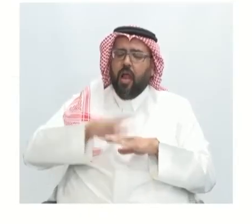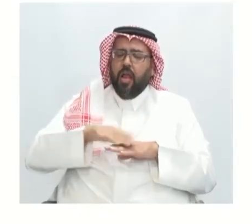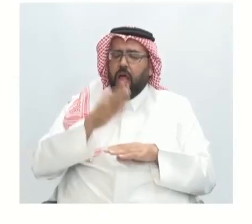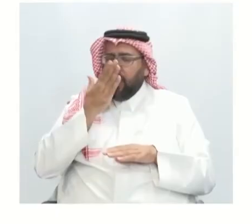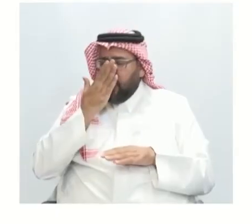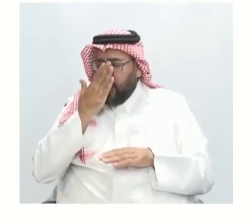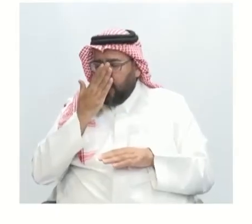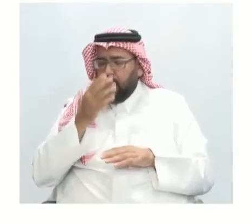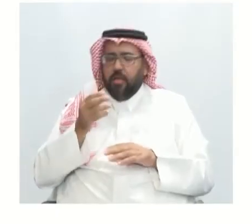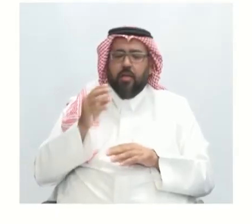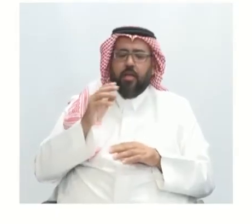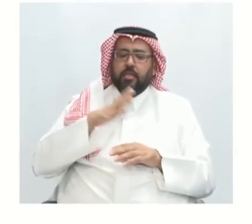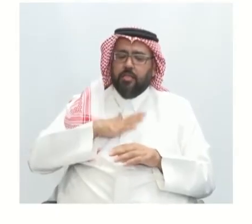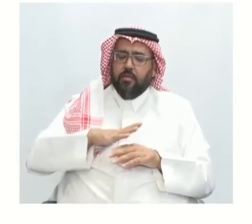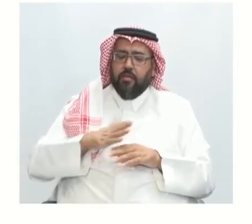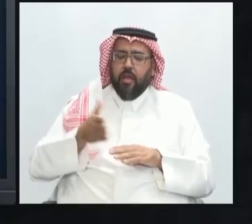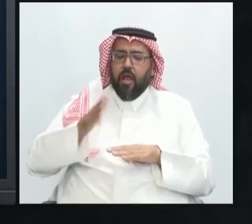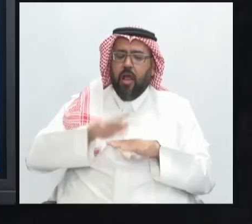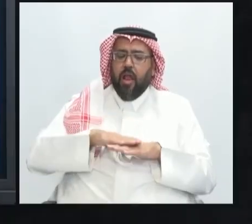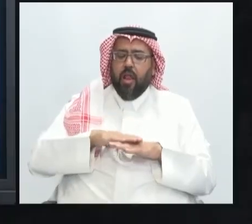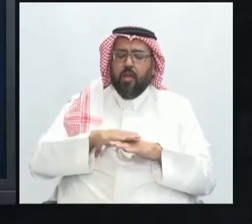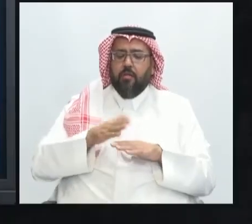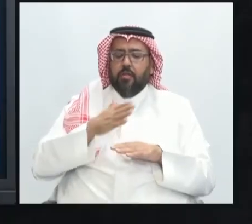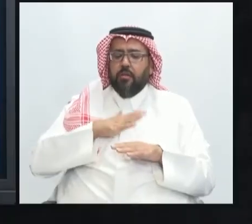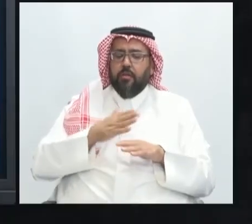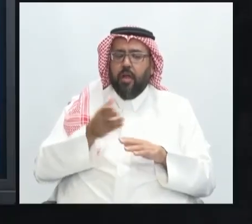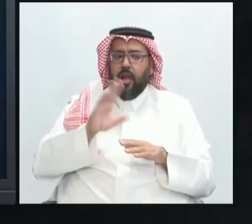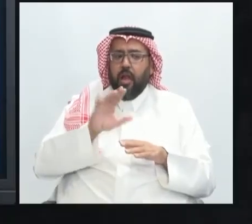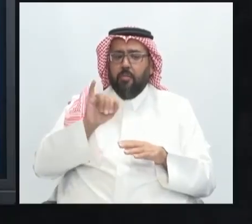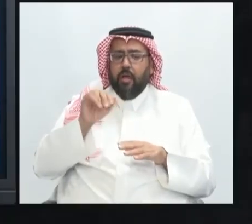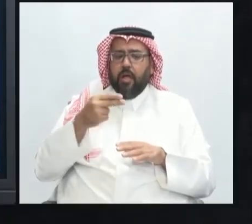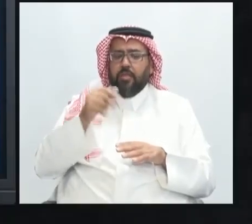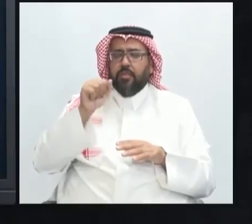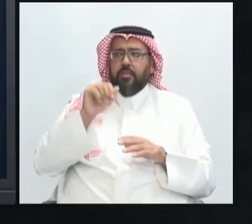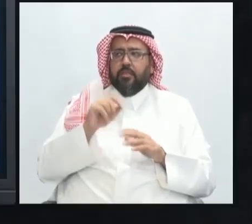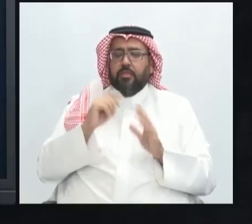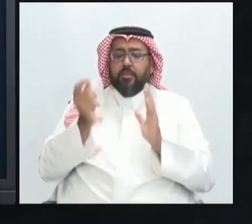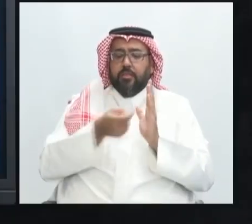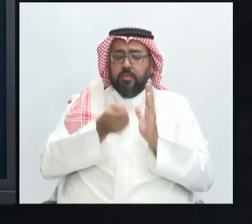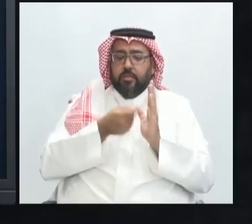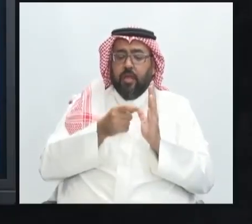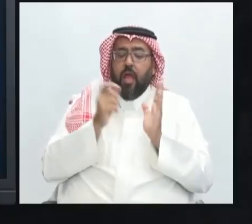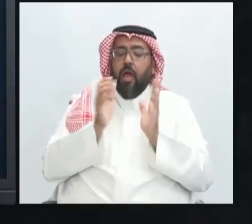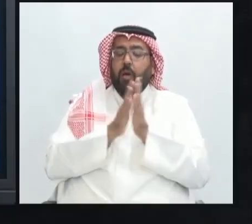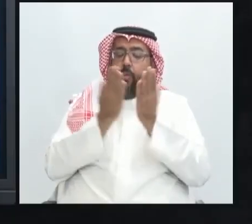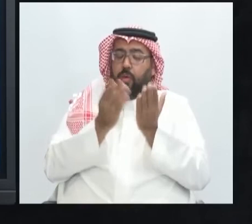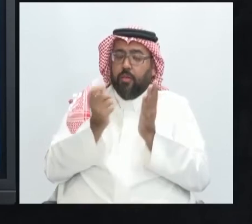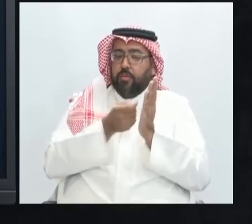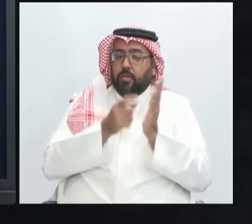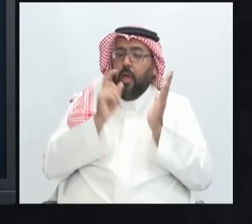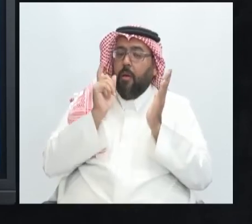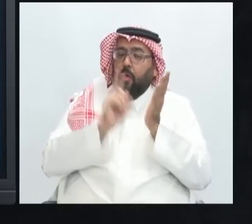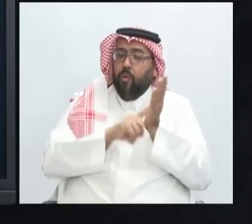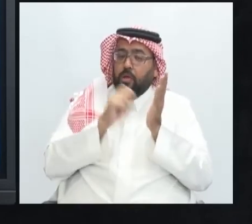ومثالين للصبر عن المعاصي النشاط ابنائي وبناتي اتركه بين ايديكم